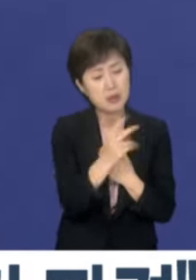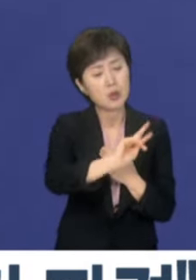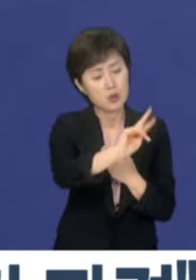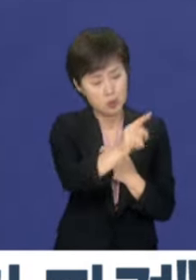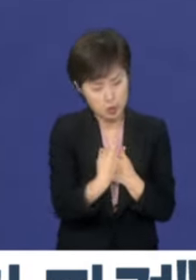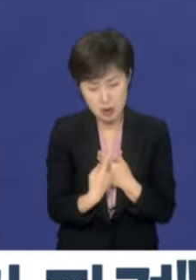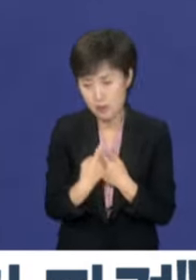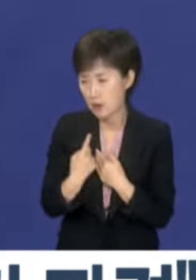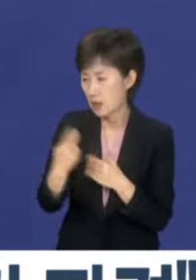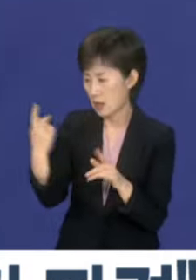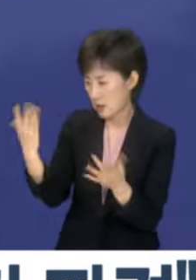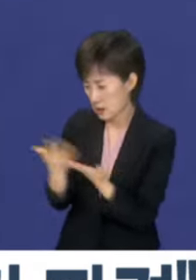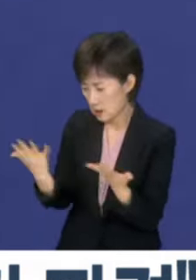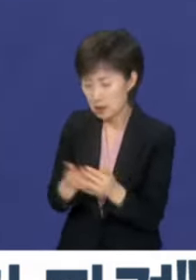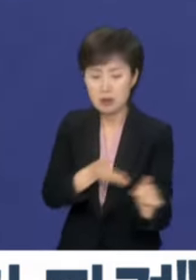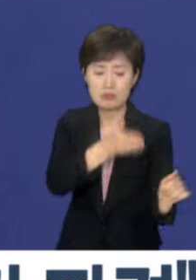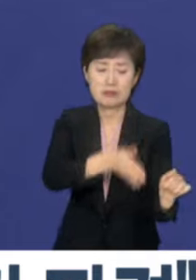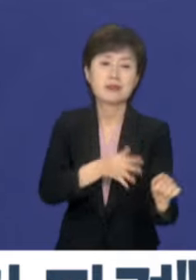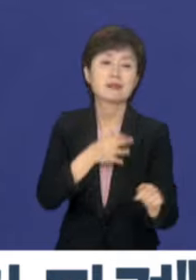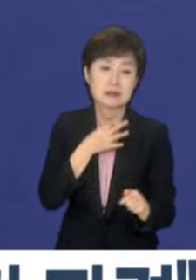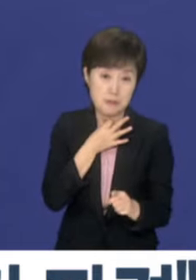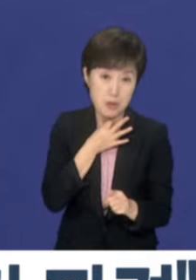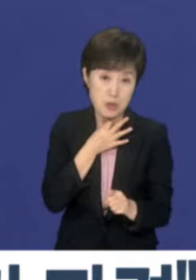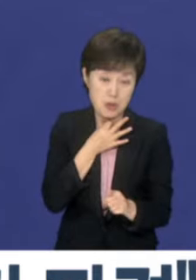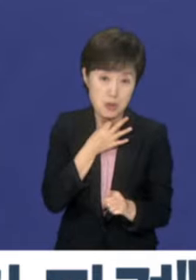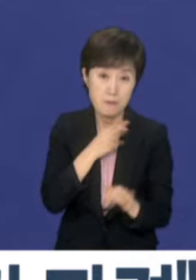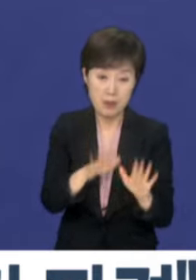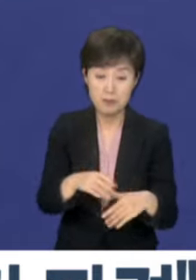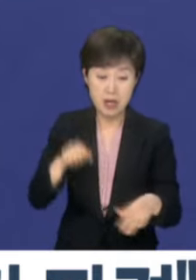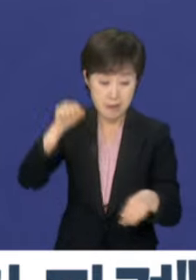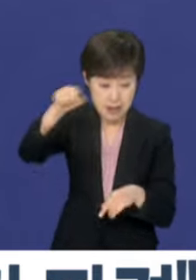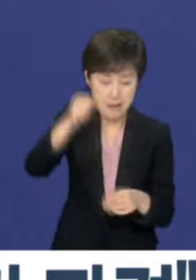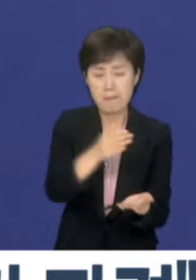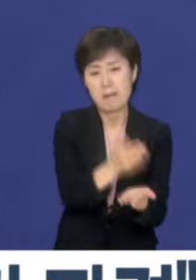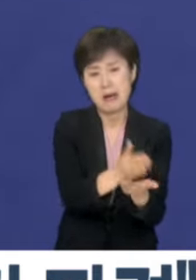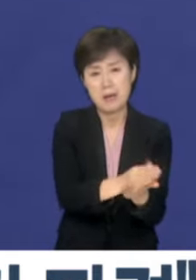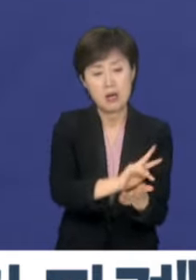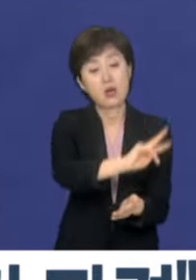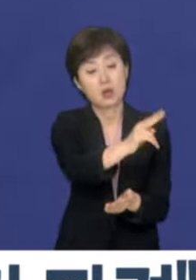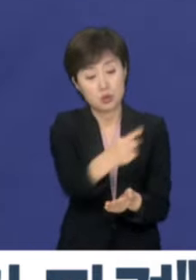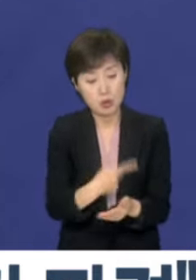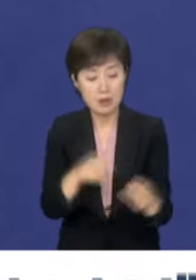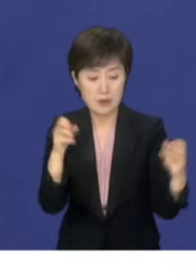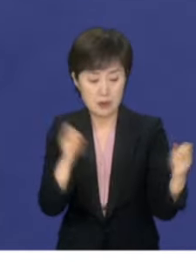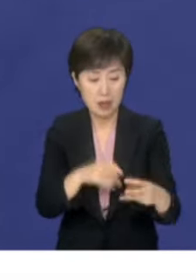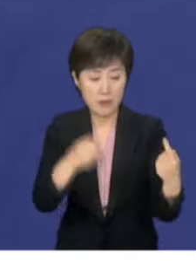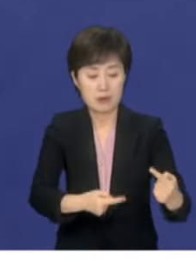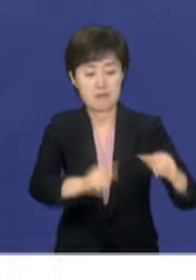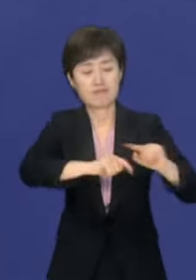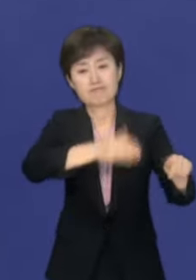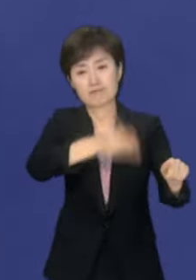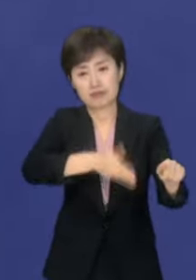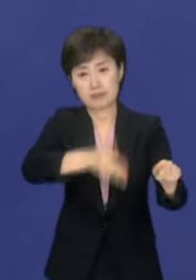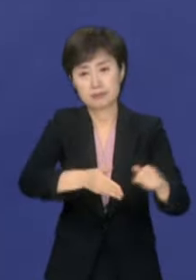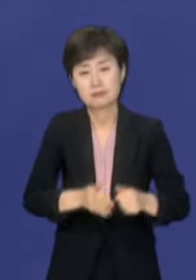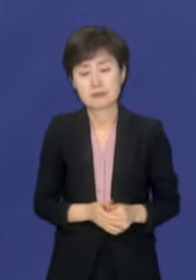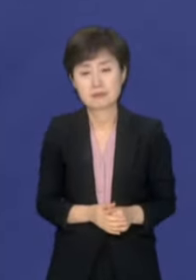돌아오기를 다시 한번 말씀드린다면 많은 분께서 집단 행동을 멈추고 돌아와 대화에 나서 주기를 바라고 있다고 덧붙였습니다